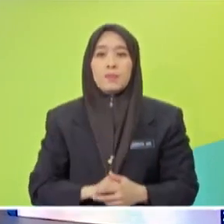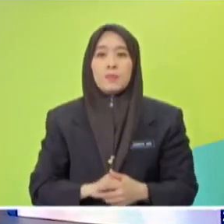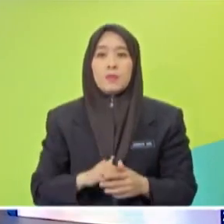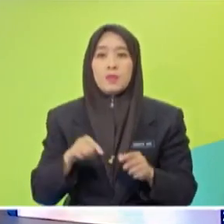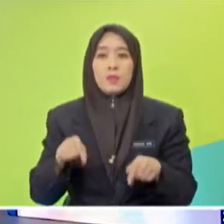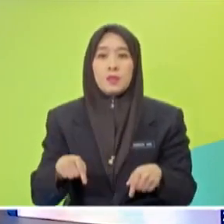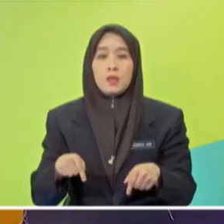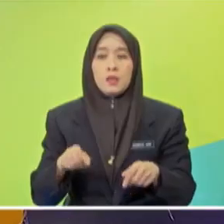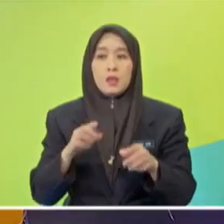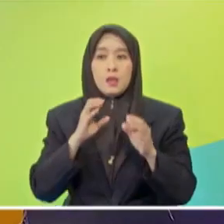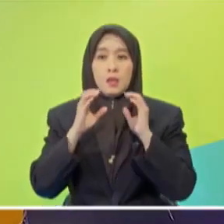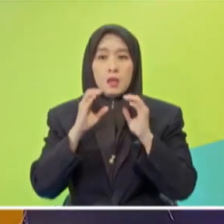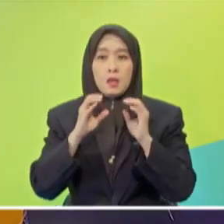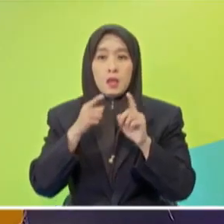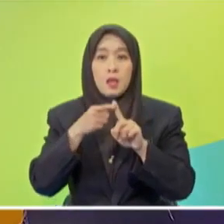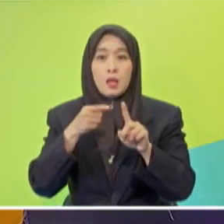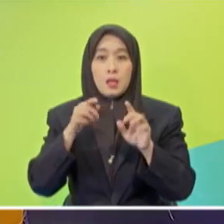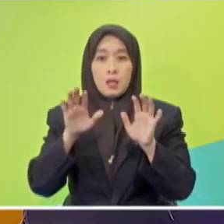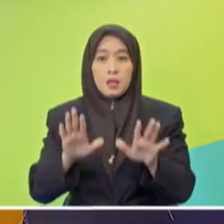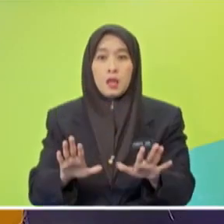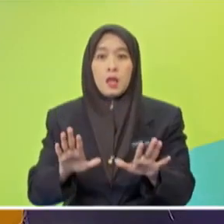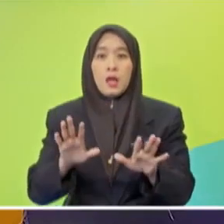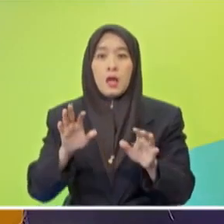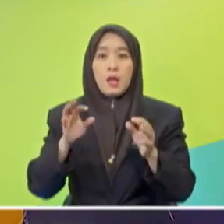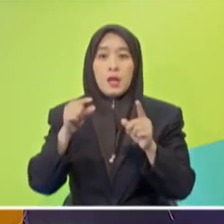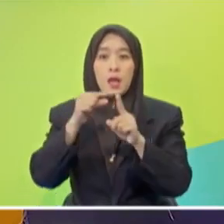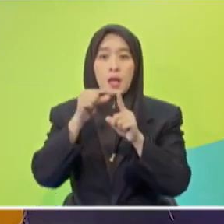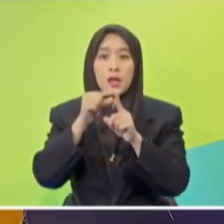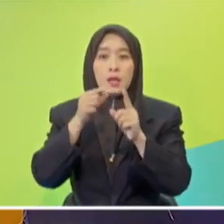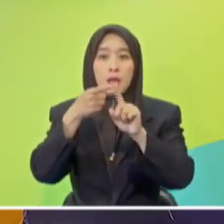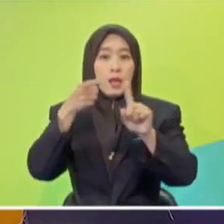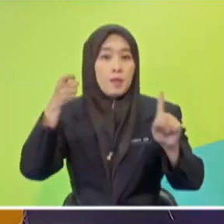kita nak tekankan perkataan daripada daripada Union